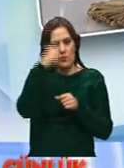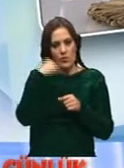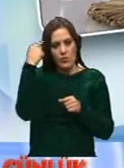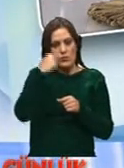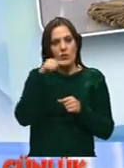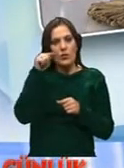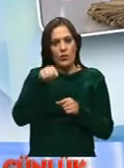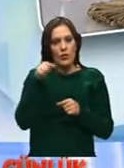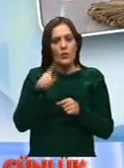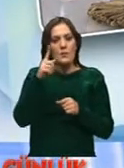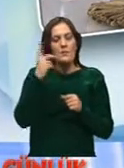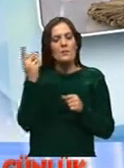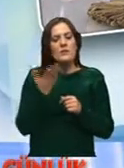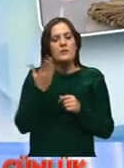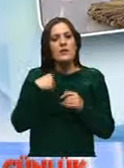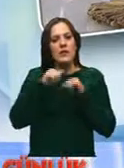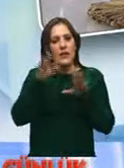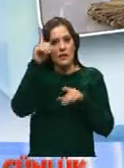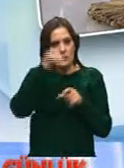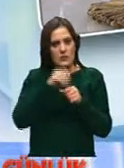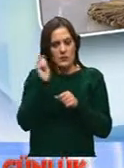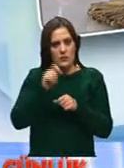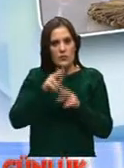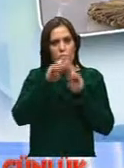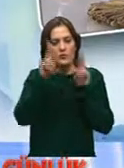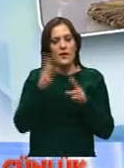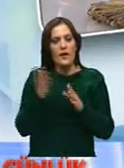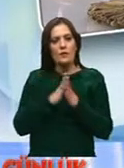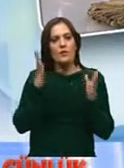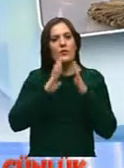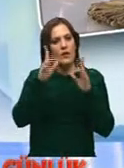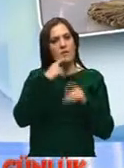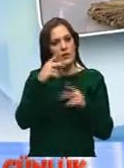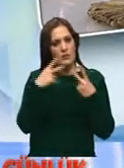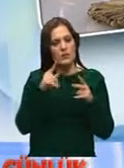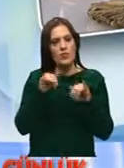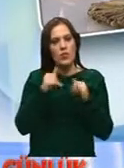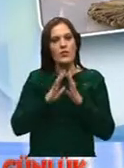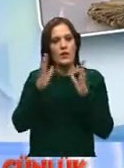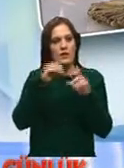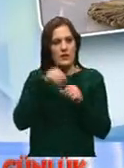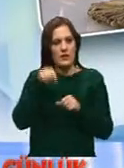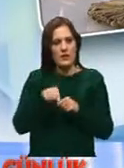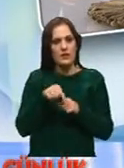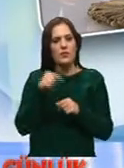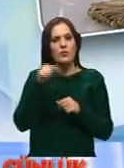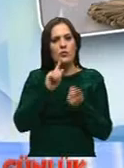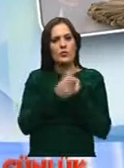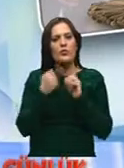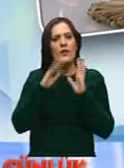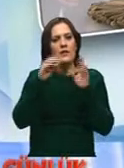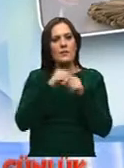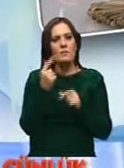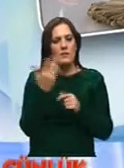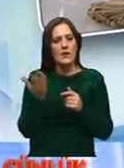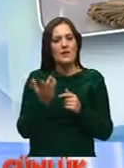onu bir şekilde yaygınlaştırmak için yapılmış aslında uluslararası en büyük etkinlik diyebiliriz oyun etkinliği. Şimdi tabii bu tür etkinliklerle